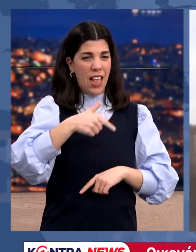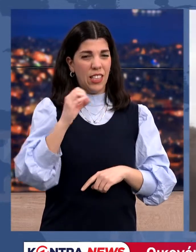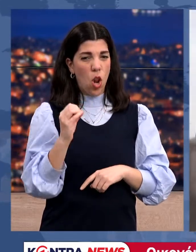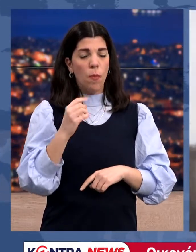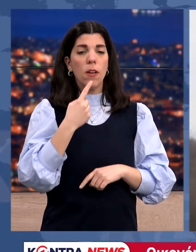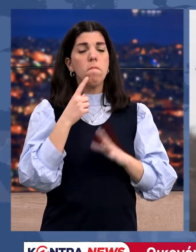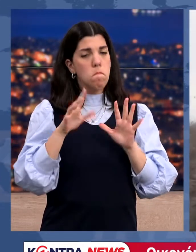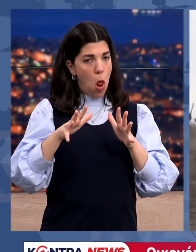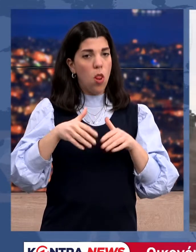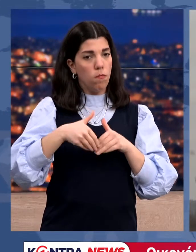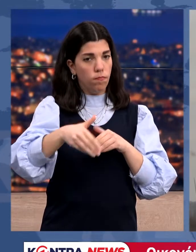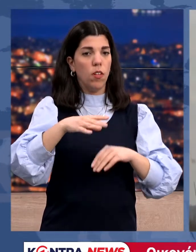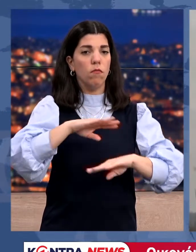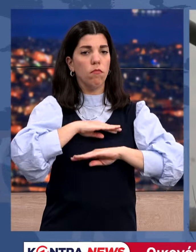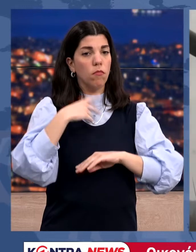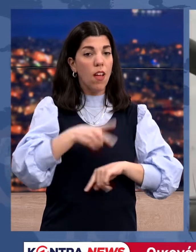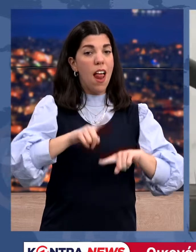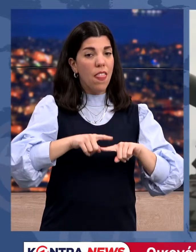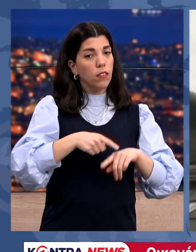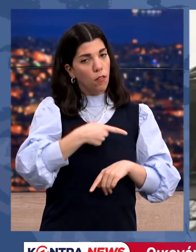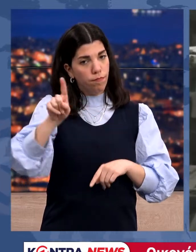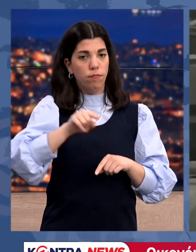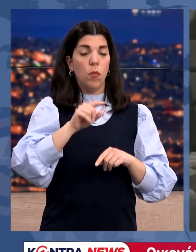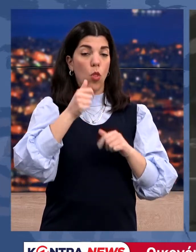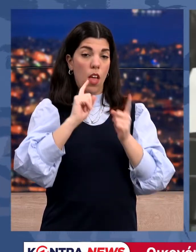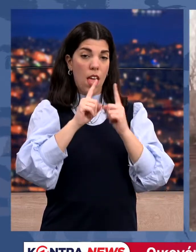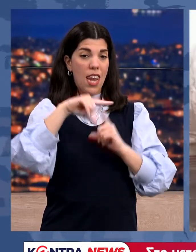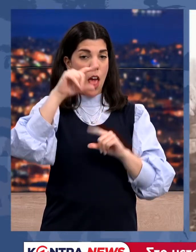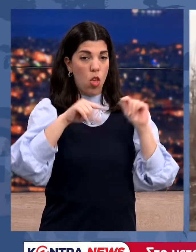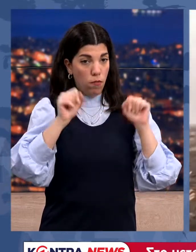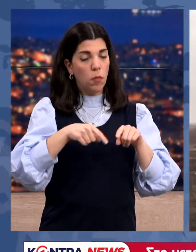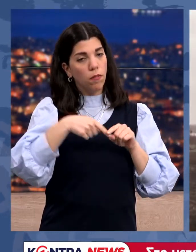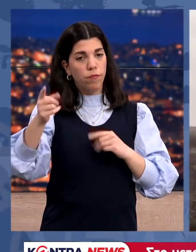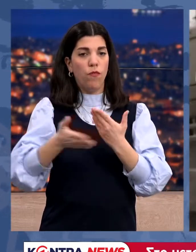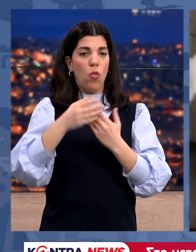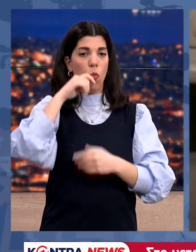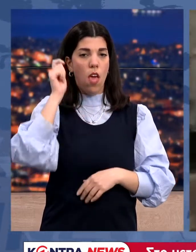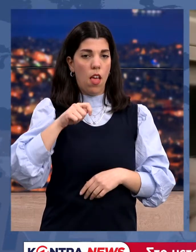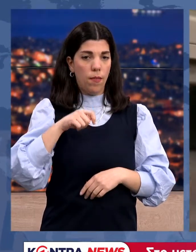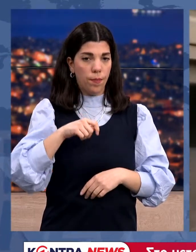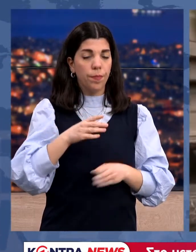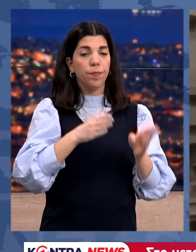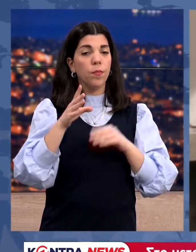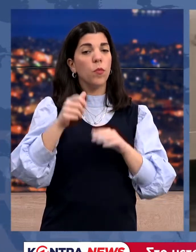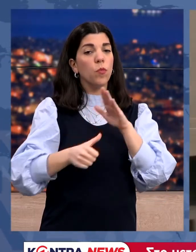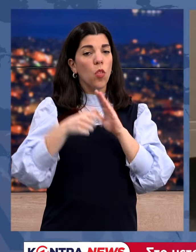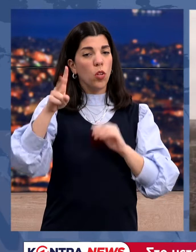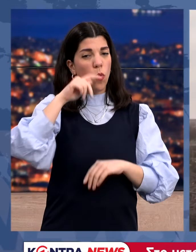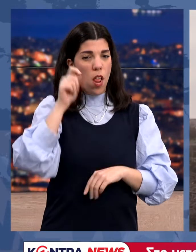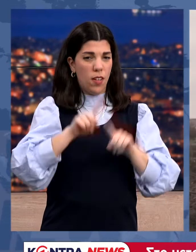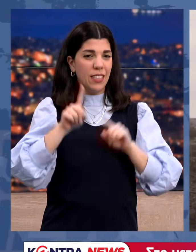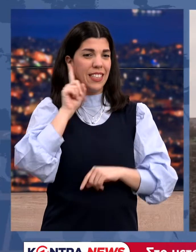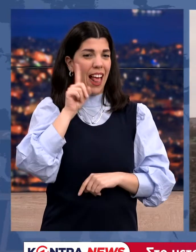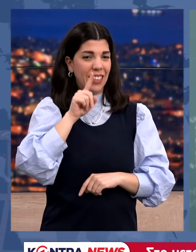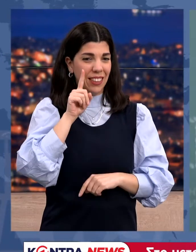ενδεχόμενο να στείλει μαχητικά και η χώρα μας σε συνεννόηση με το νατο στο το μεταξύ ο πρόεδρος της χώρας βολοντίμιρ ζεκι